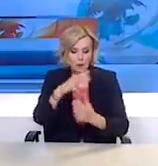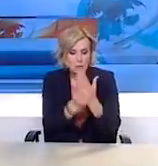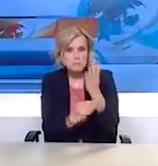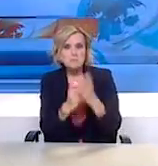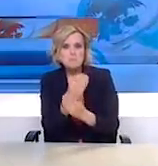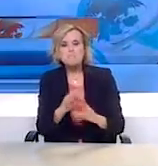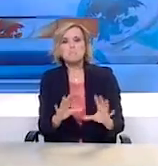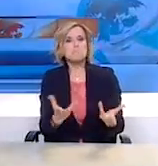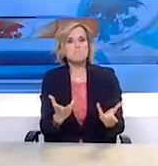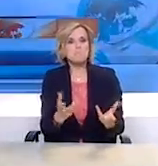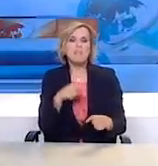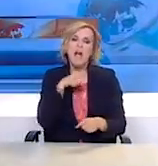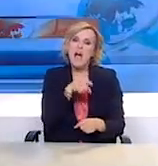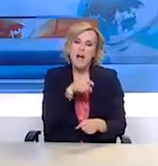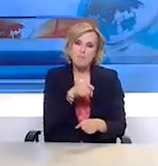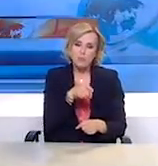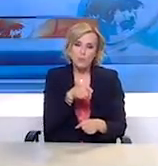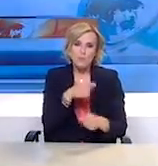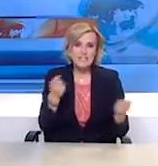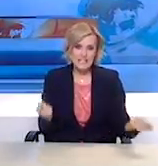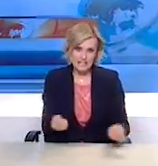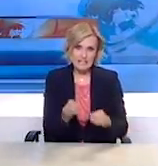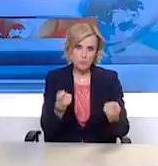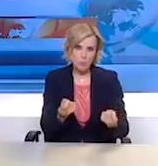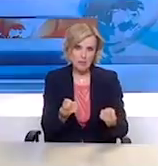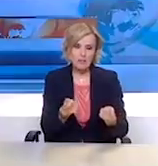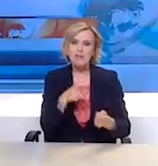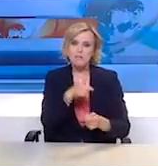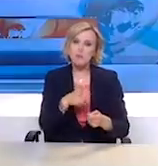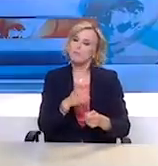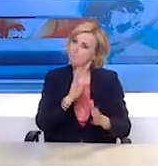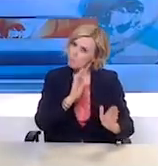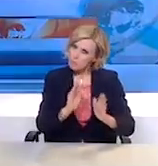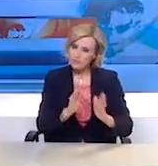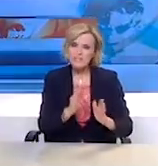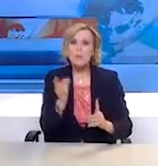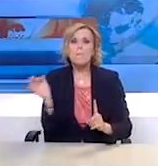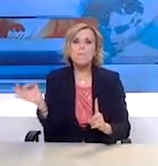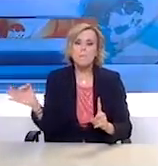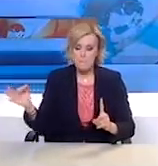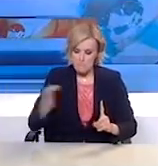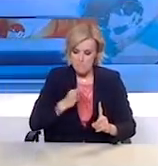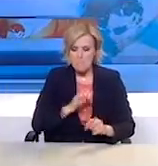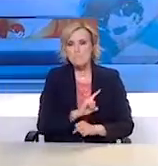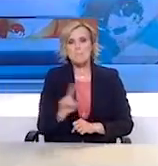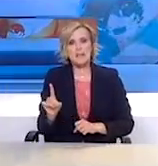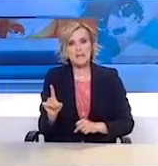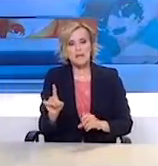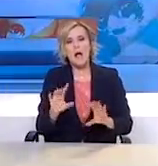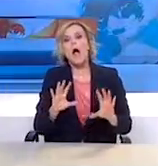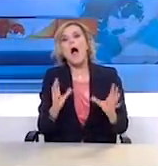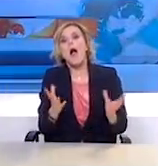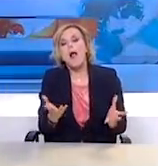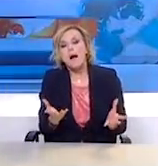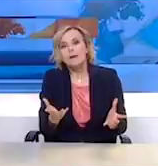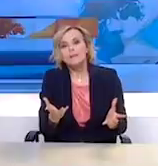ελάχιστες ενδείξεις ότι η χρήση γαντιών στο δημόσιο χώρο προσφέρει προστασία από τη μόλυνση. Ενώ οι προθέσεις είναι καλές,